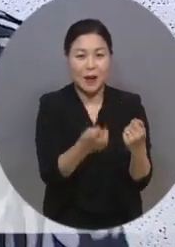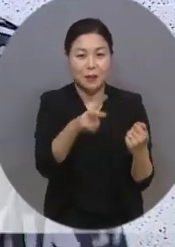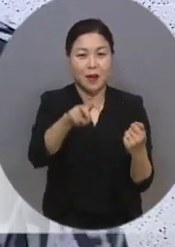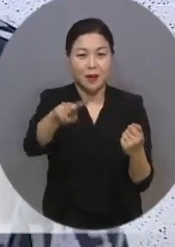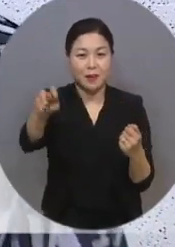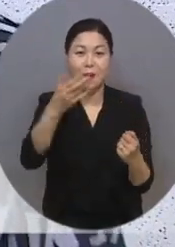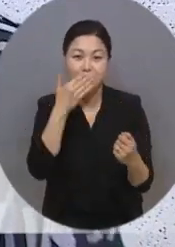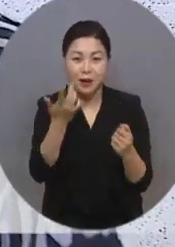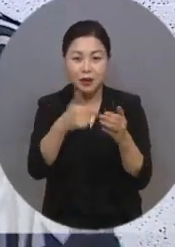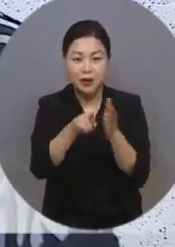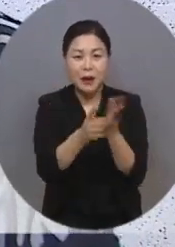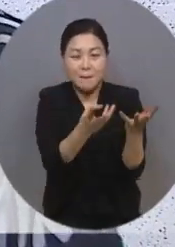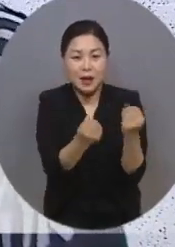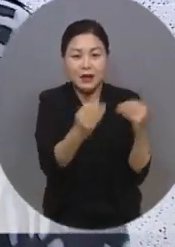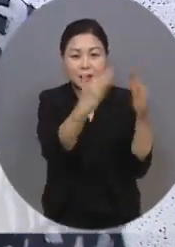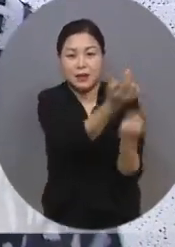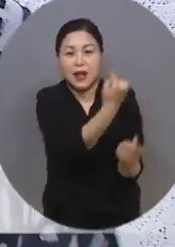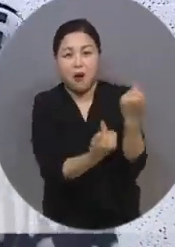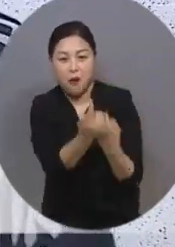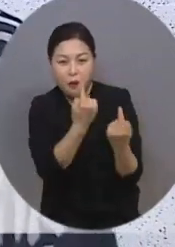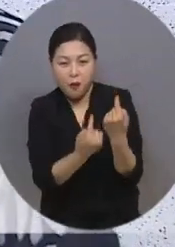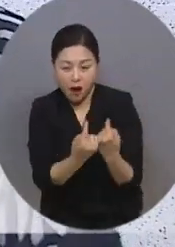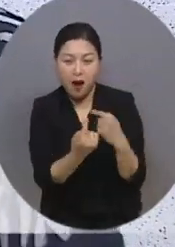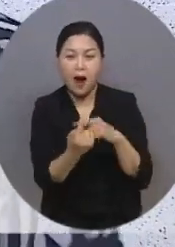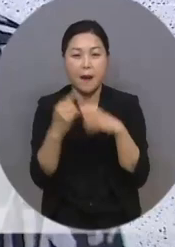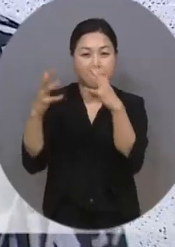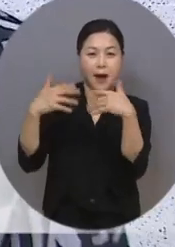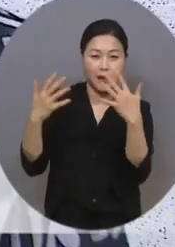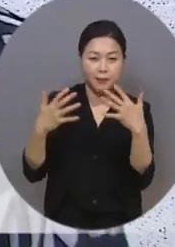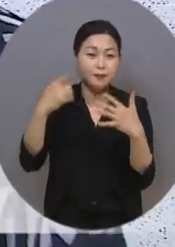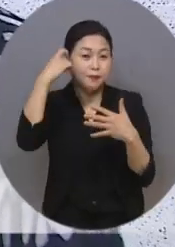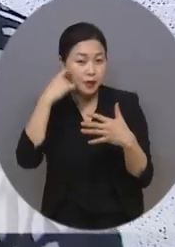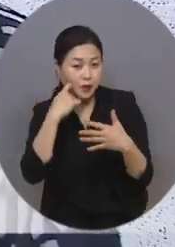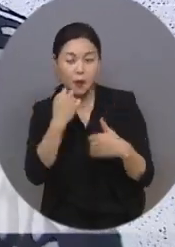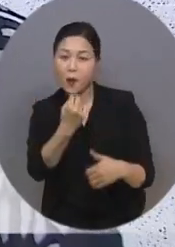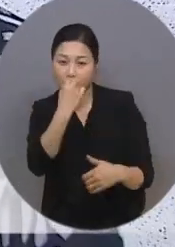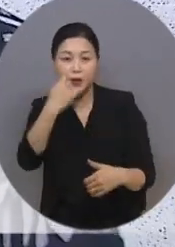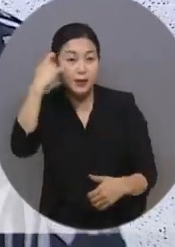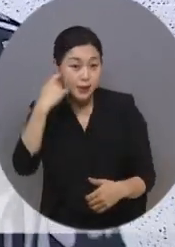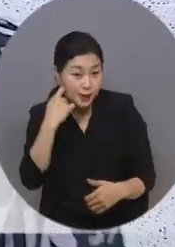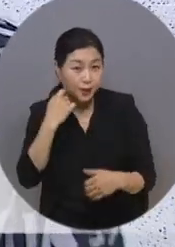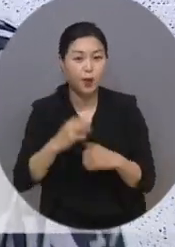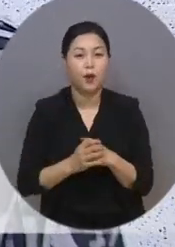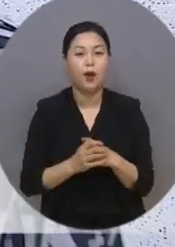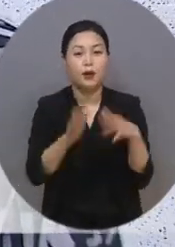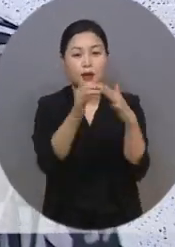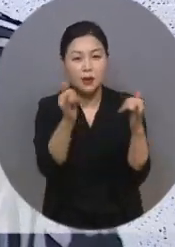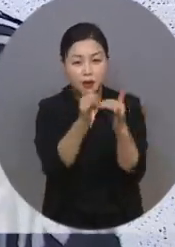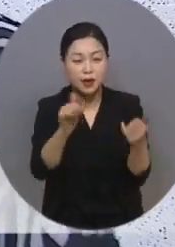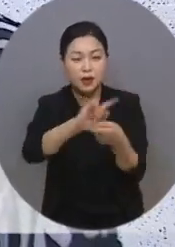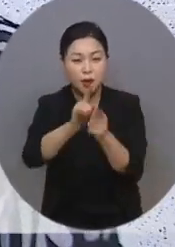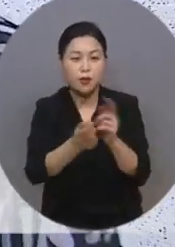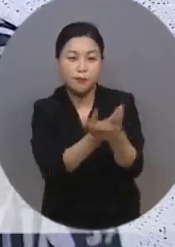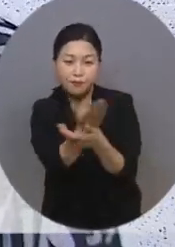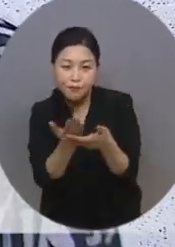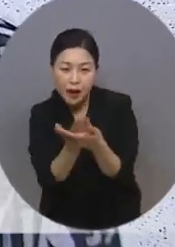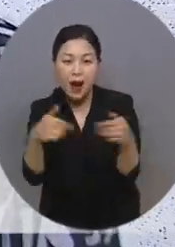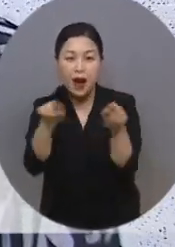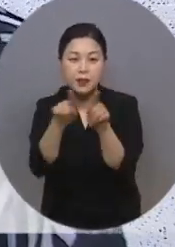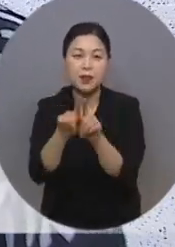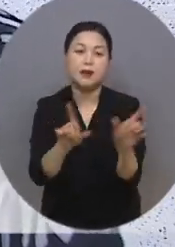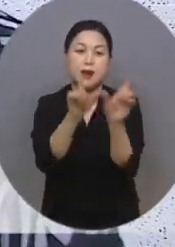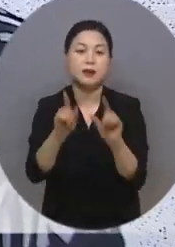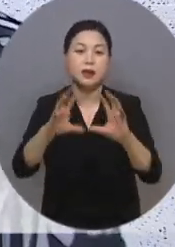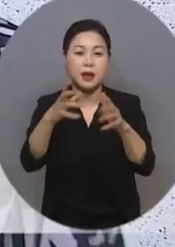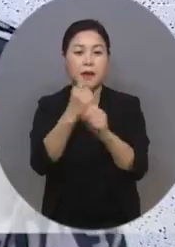있도록 많이들 나오셔가지고 바깥바람도 쐬고 공기도 쐬고 또 사람들과 함께 어울리면서 더불어가는 세상 만들 수